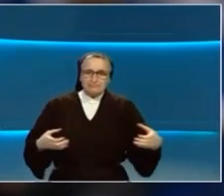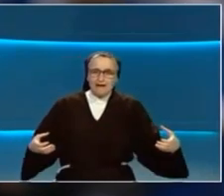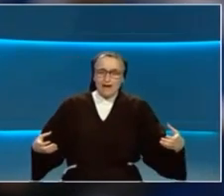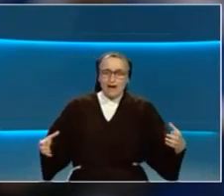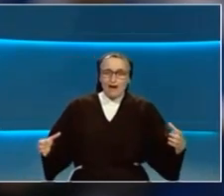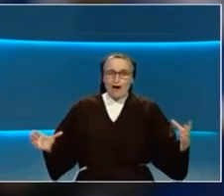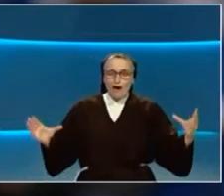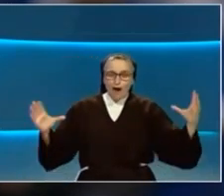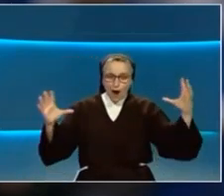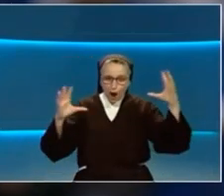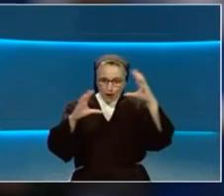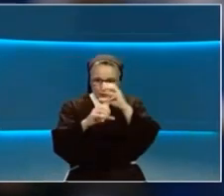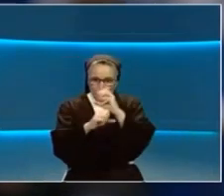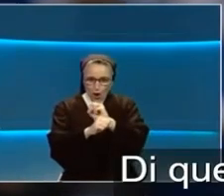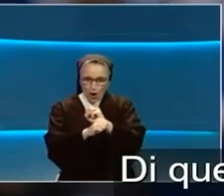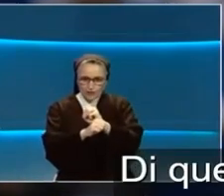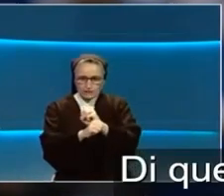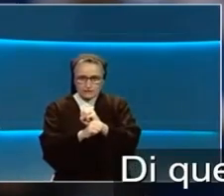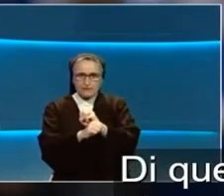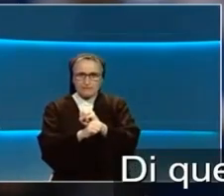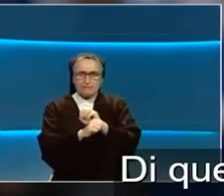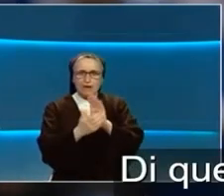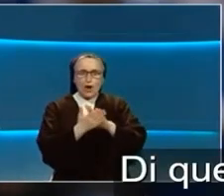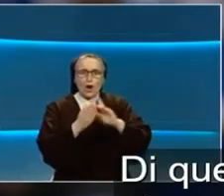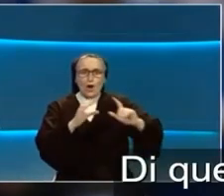et nox sicut dies